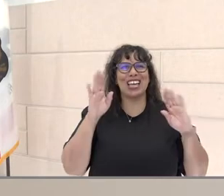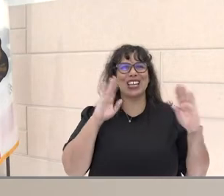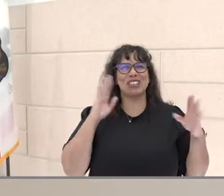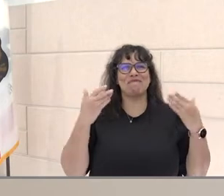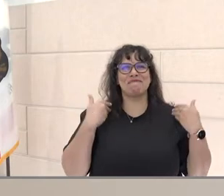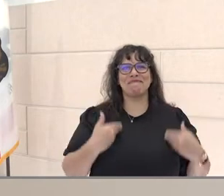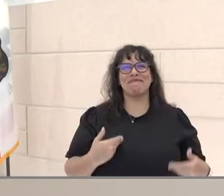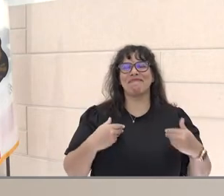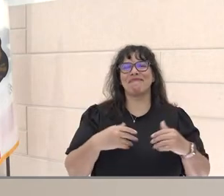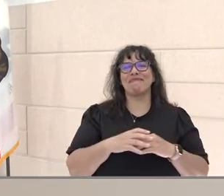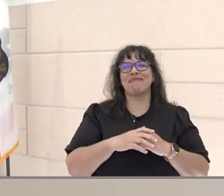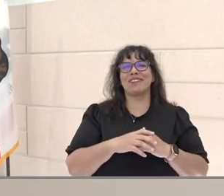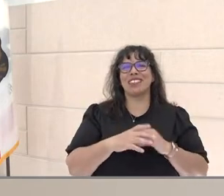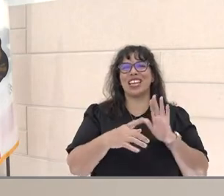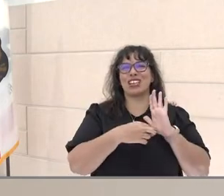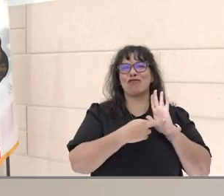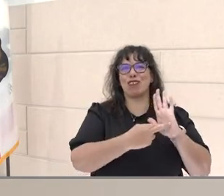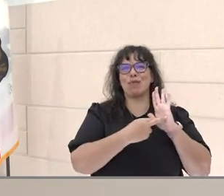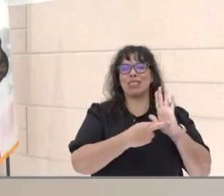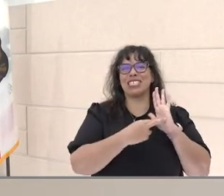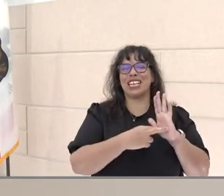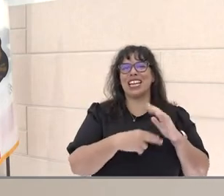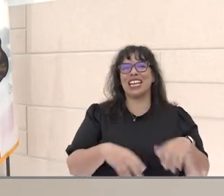ว่าชื่อคายลีเบอร์ตัน